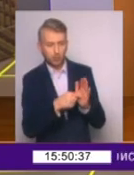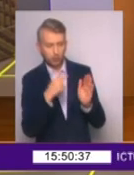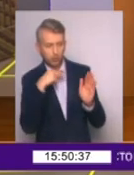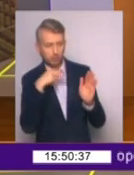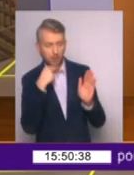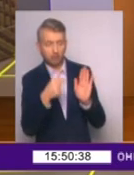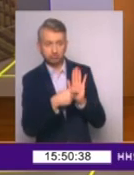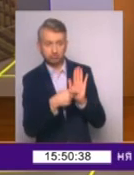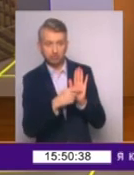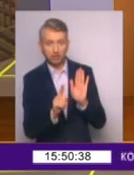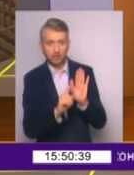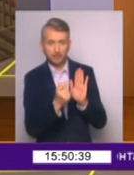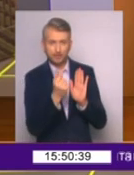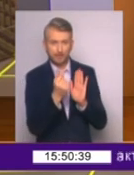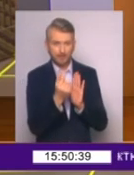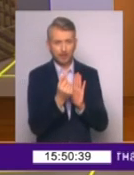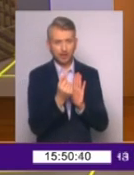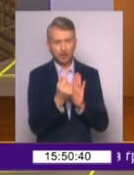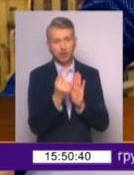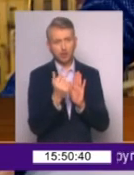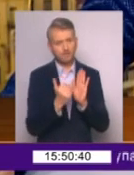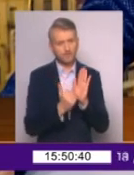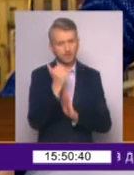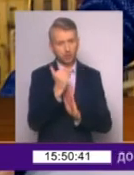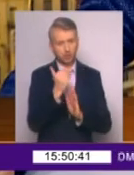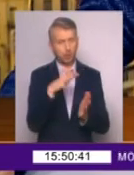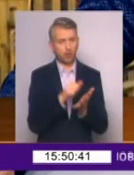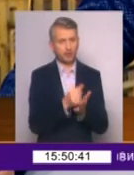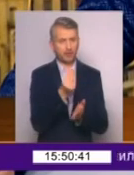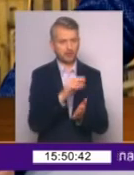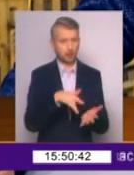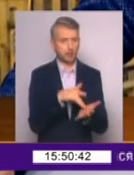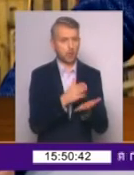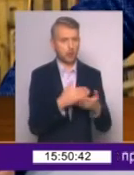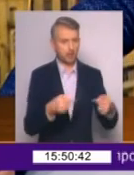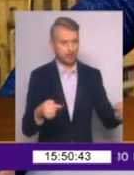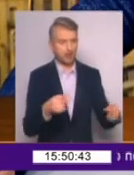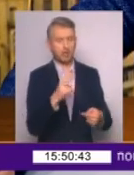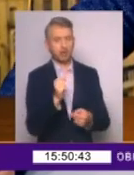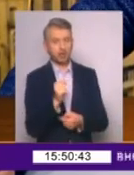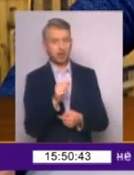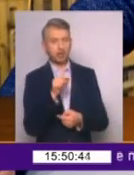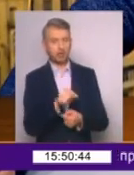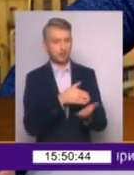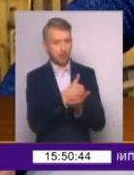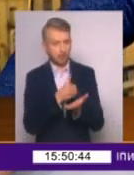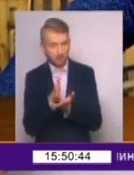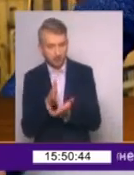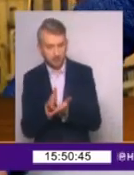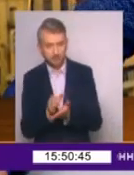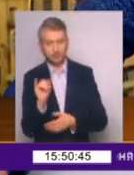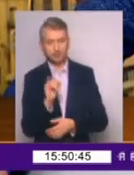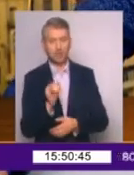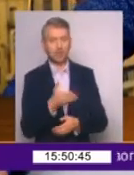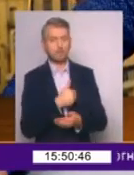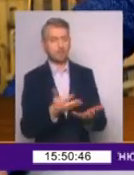що ну, трошки, все-таки трошки висока орендна ціна комунального майна на ці напрямки. І ми